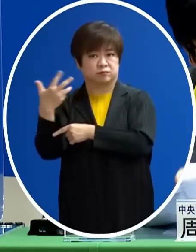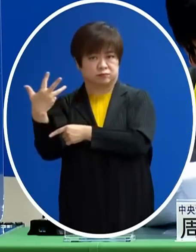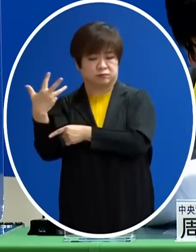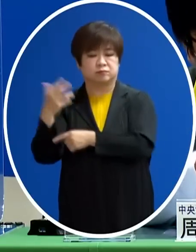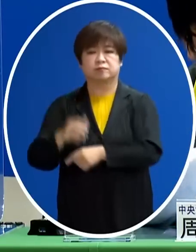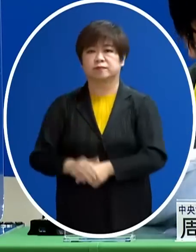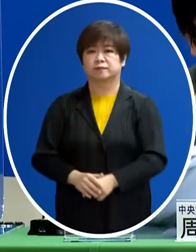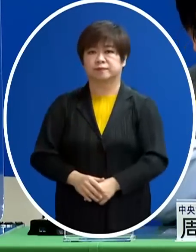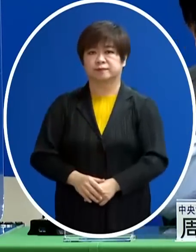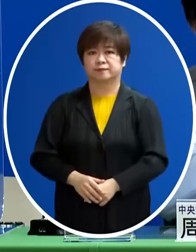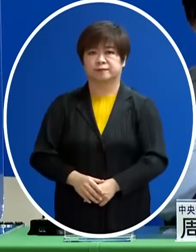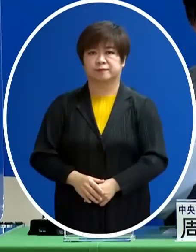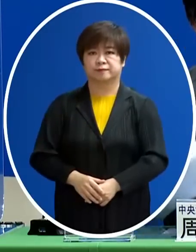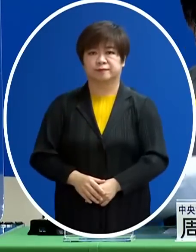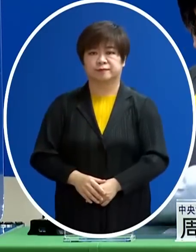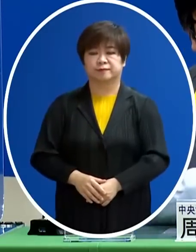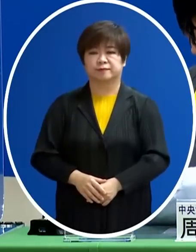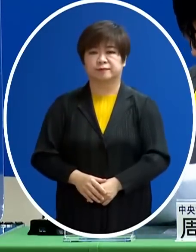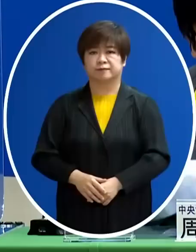99.68%。